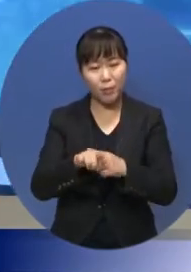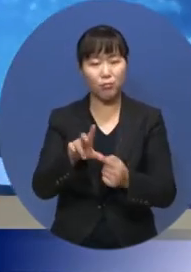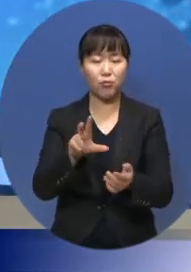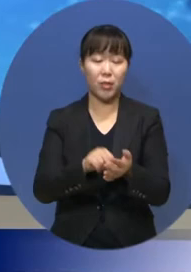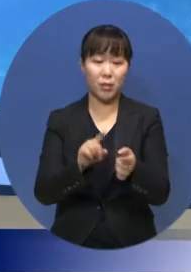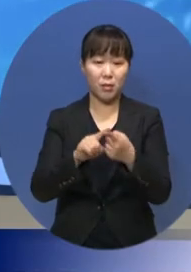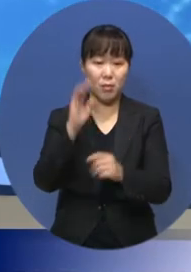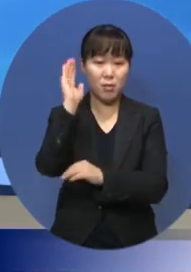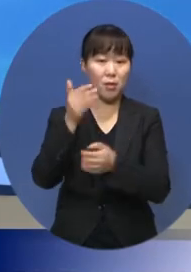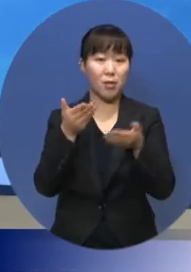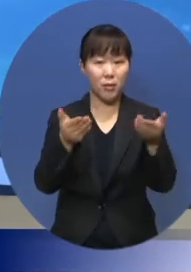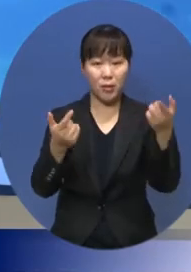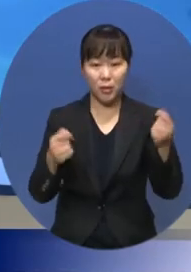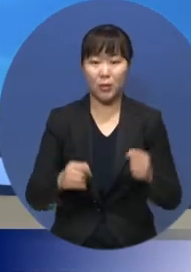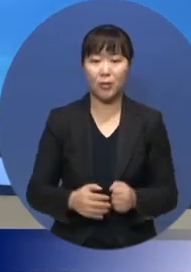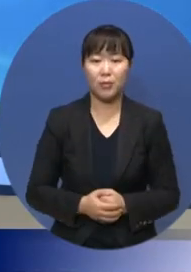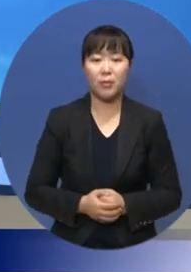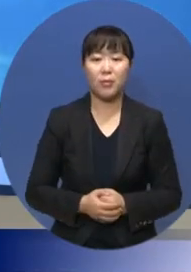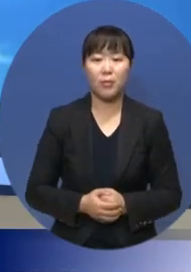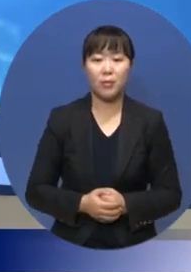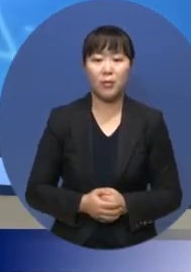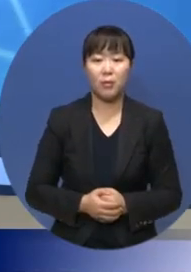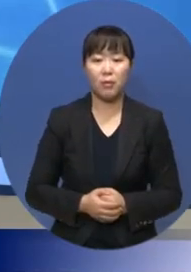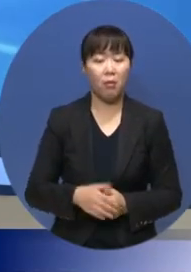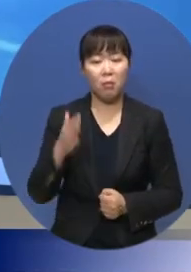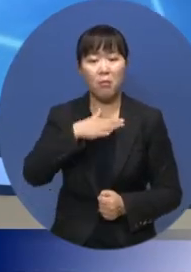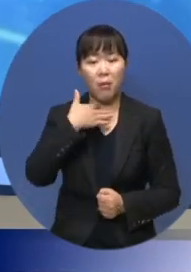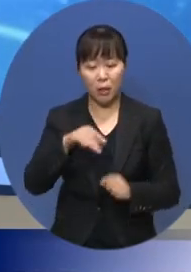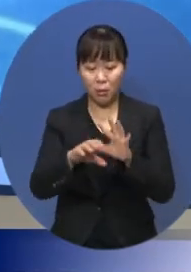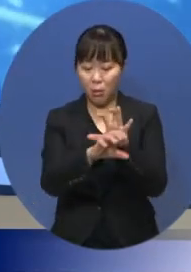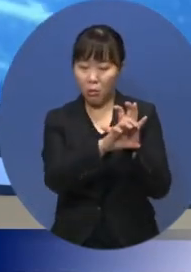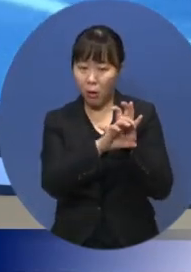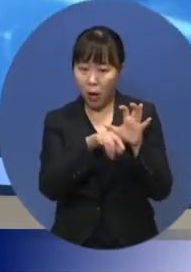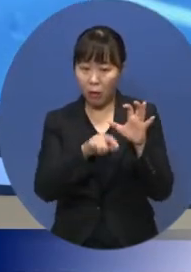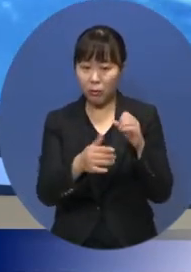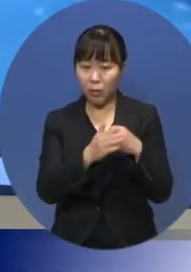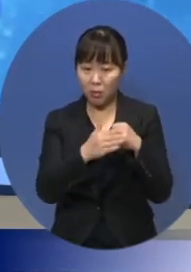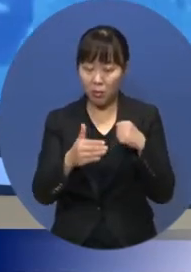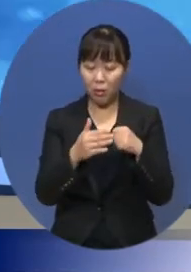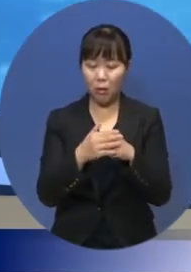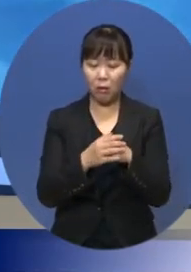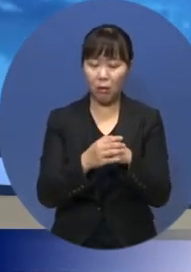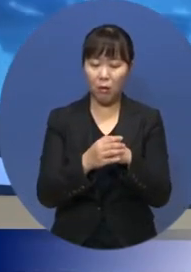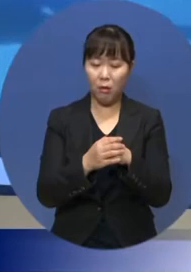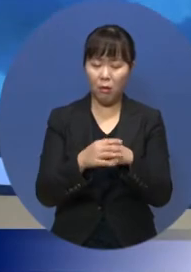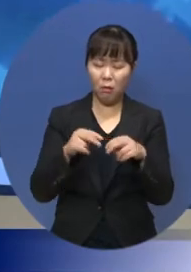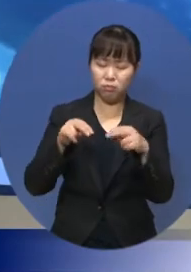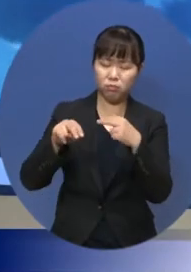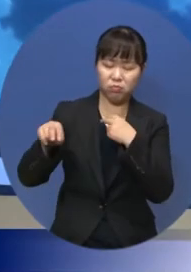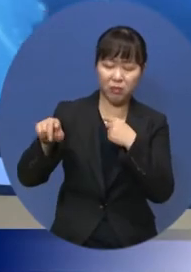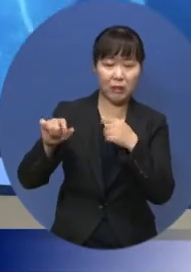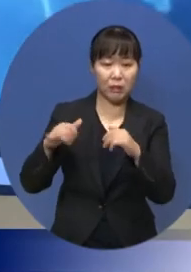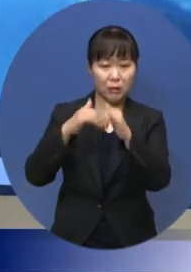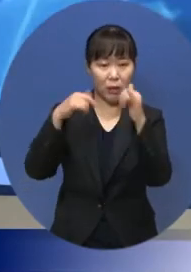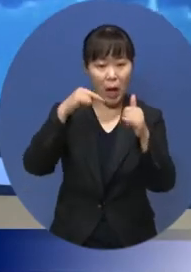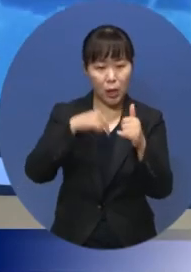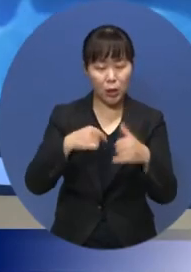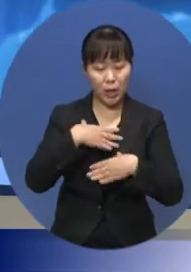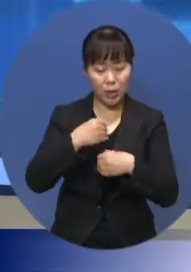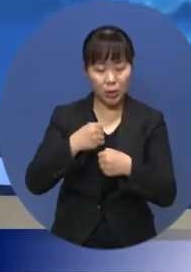대한 소식 전해드렸는데요. 전례 없던 코로나19 사태로 비대면 사회에서의 사회 안전망에